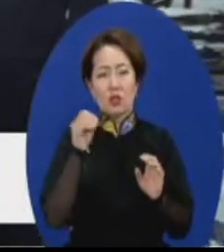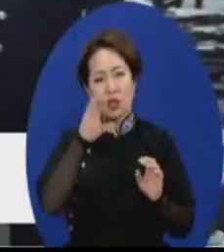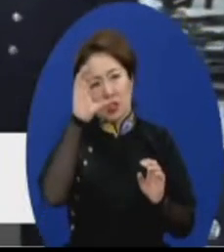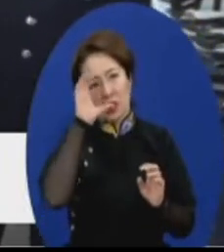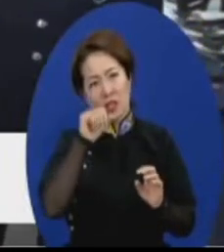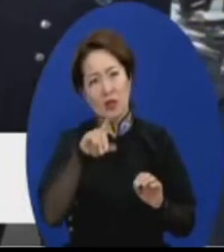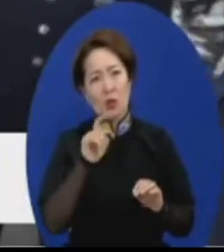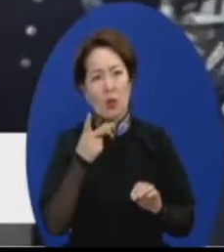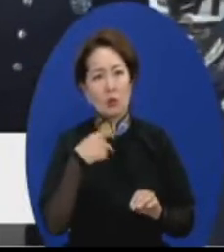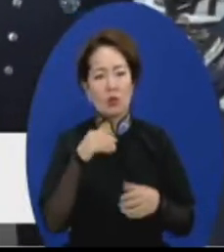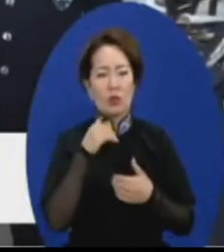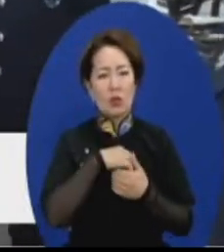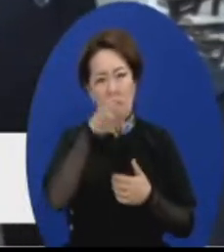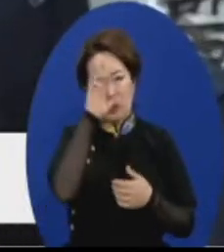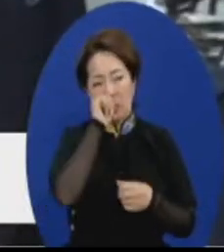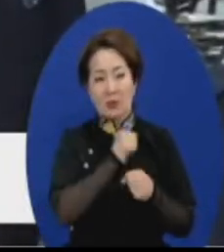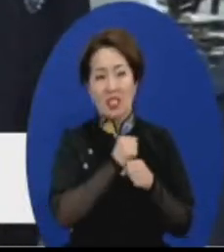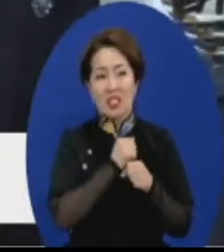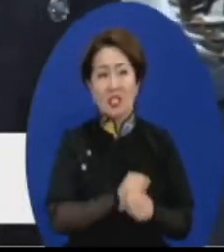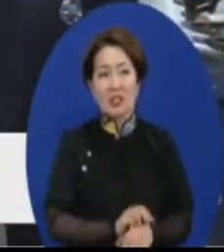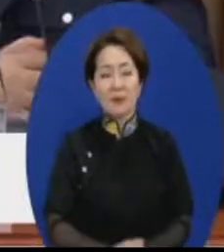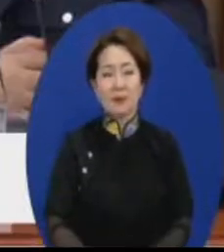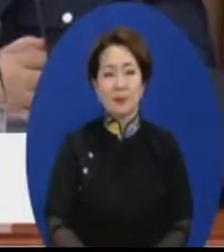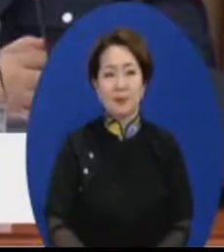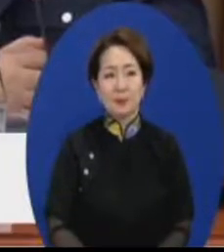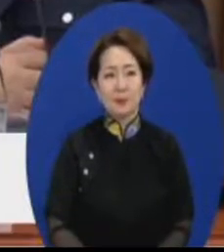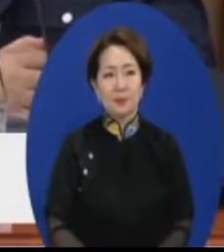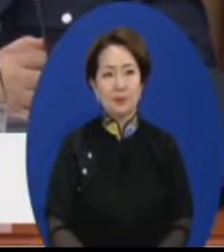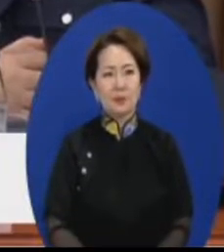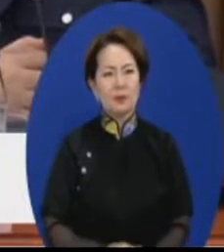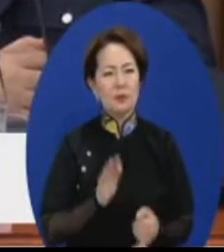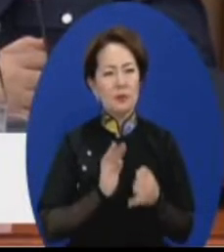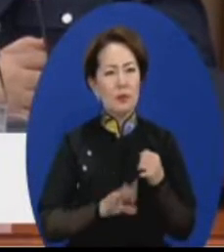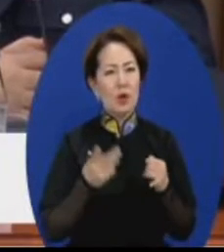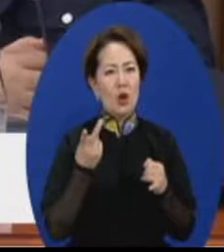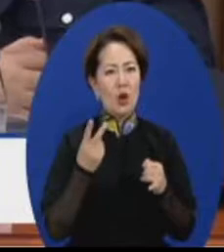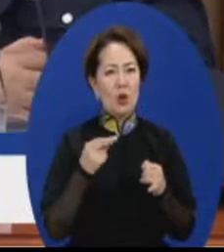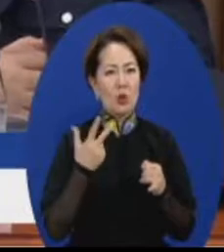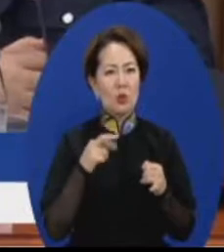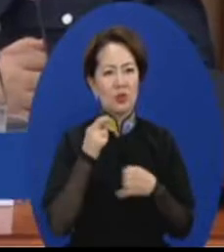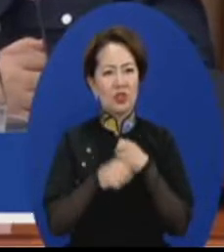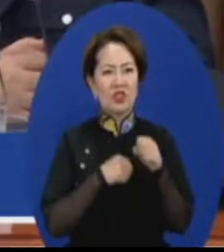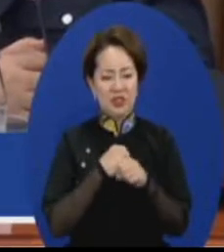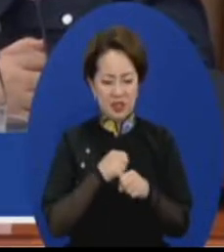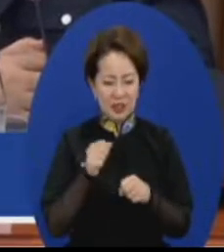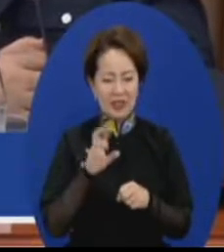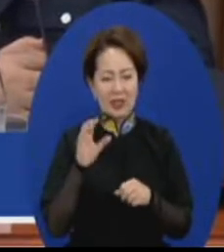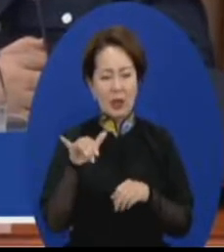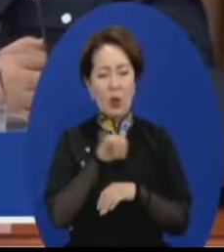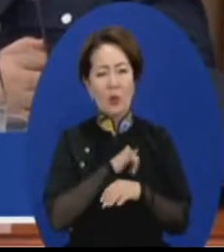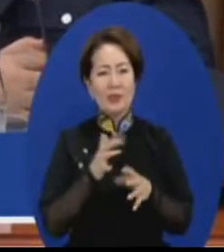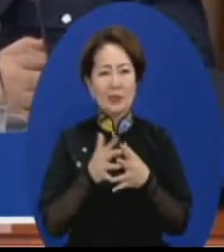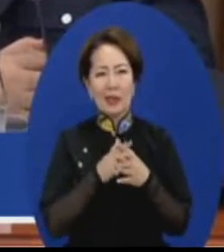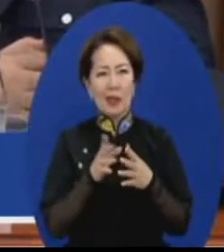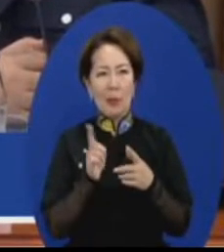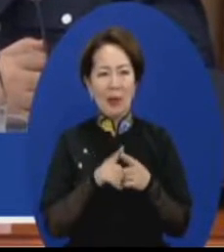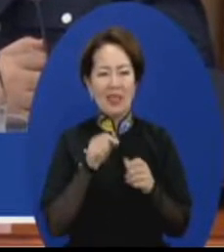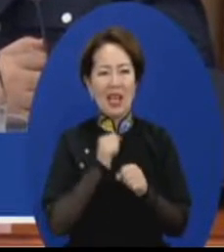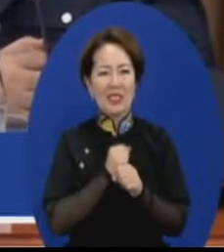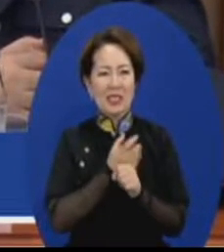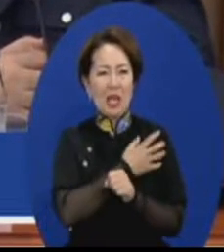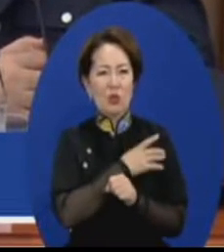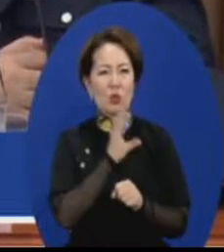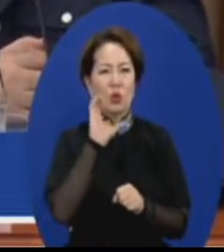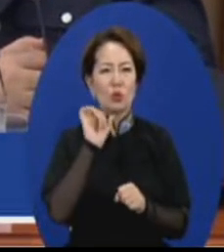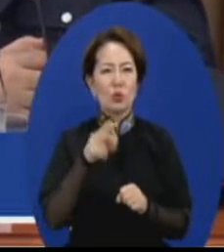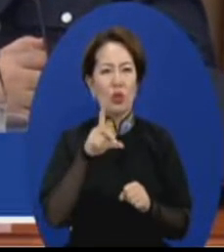сайд хууль зүйн дотоод хэргийн яамд мөн ажиллаа. Үлийн 20-30 жилийн улс орны хэмжээнд энэ сахилга батдаг жоом ажлын хариуцлага ихэхэн сулрсныг